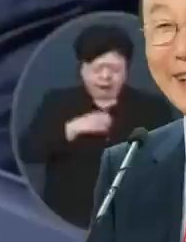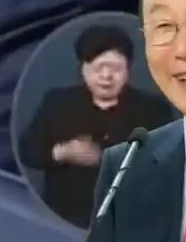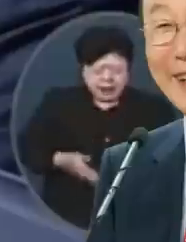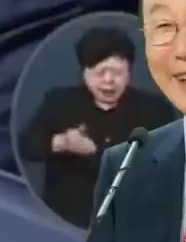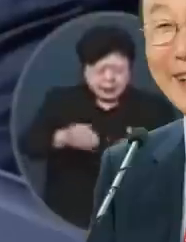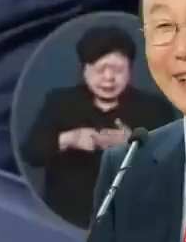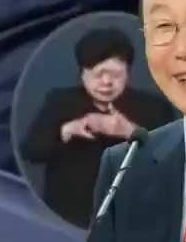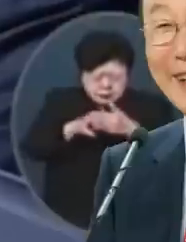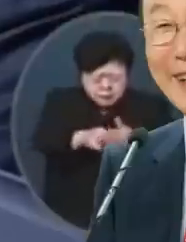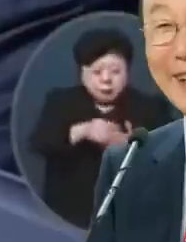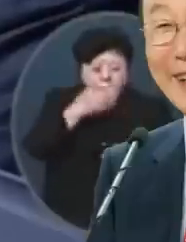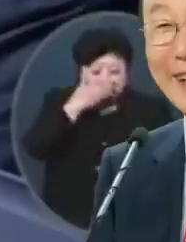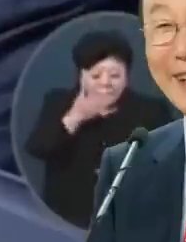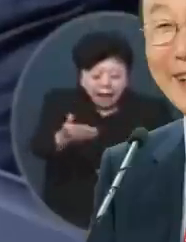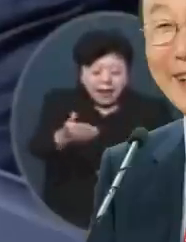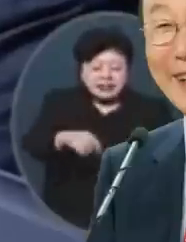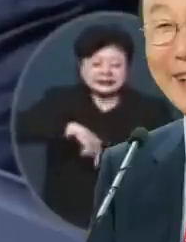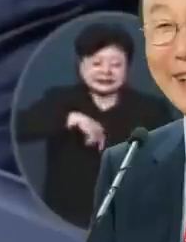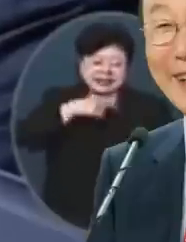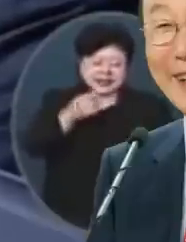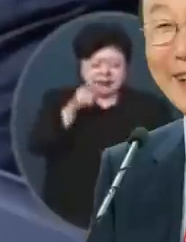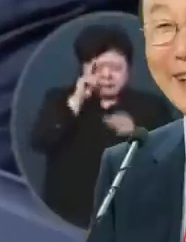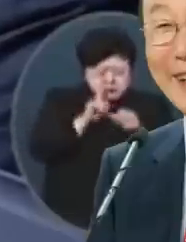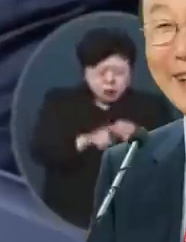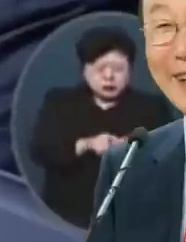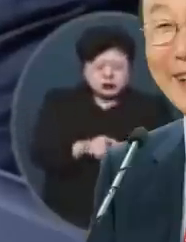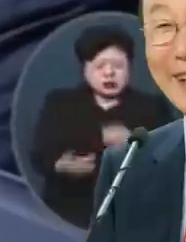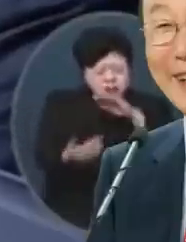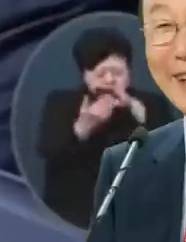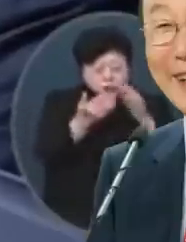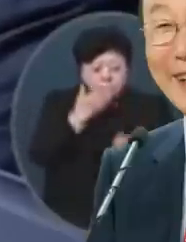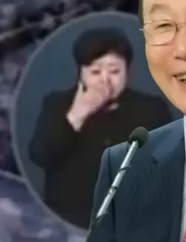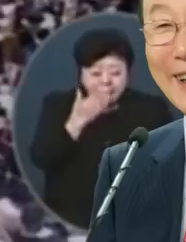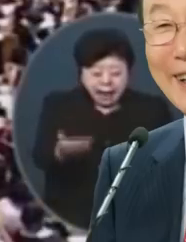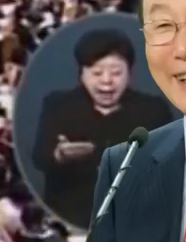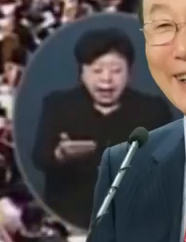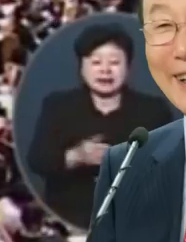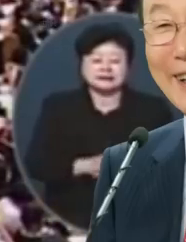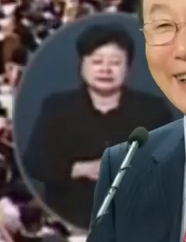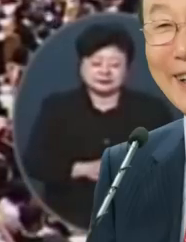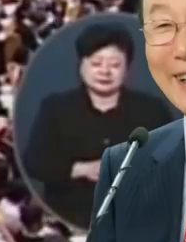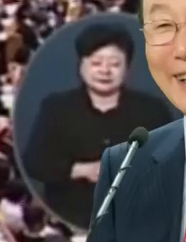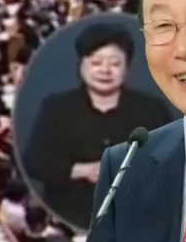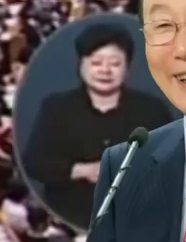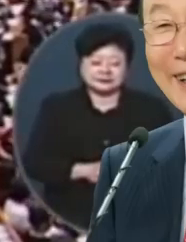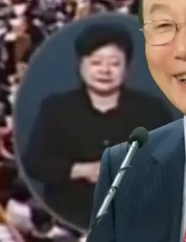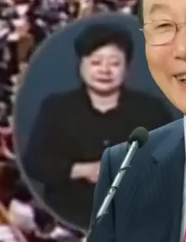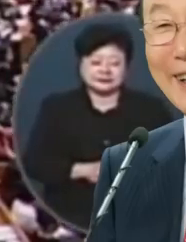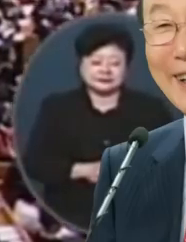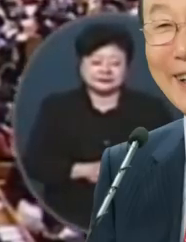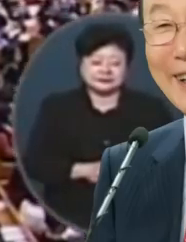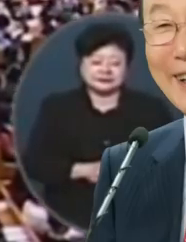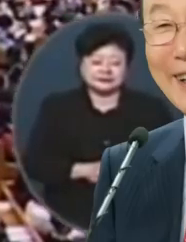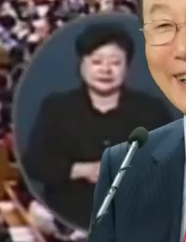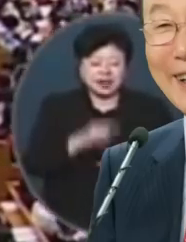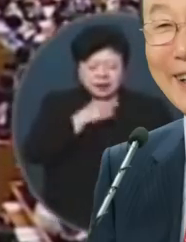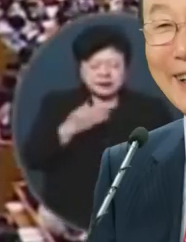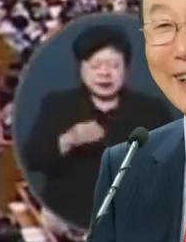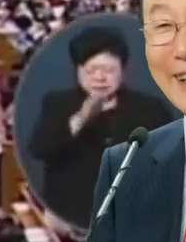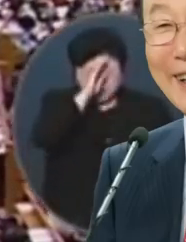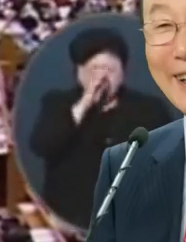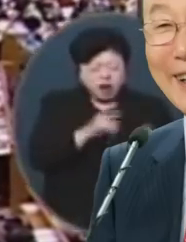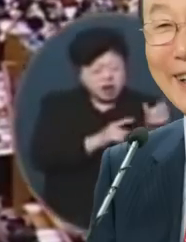뚫고 나간다. 그리고 자기의 목적을 달성한다. 라고 말했었습니다. 혈루병에